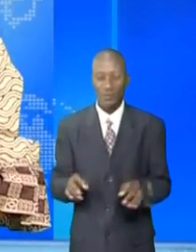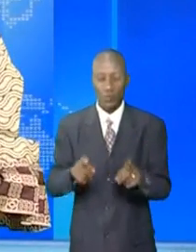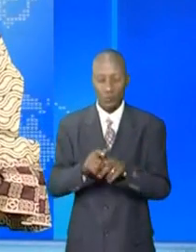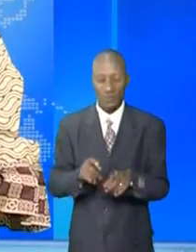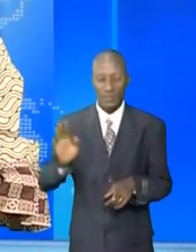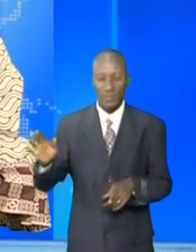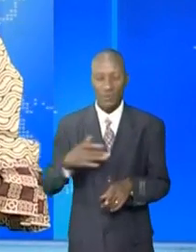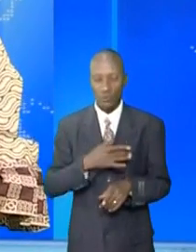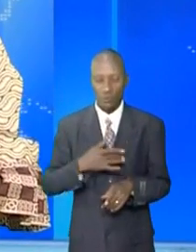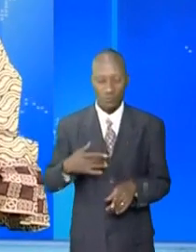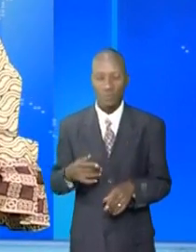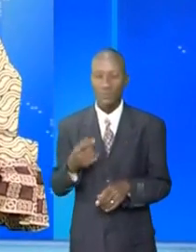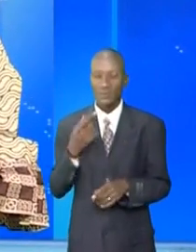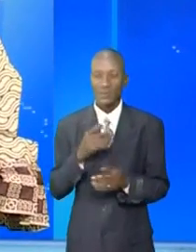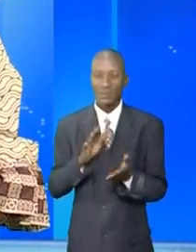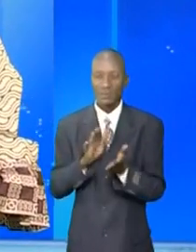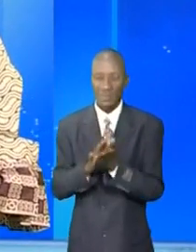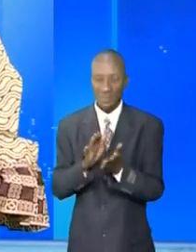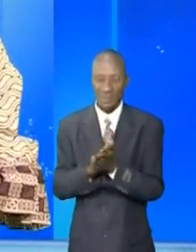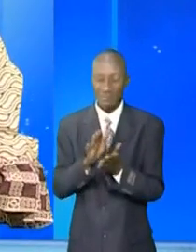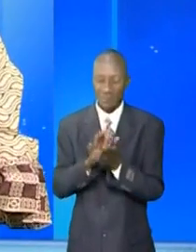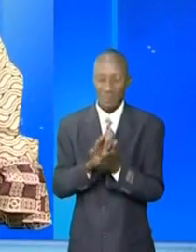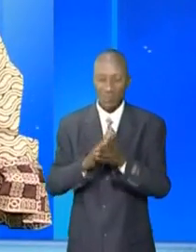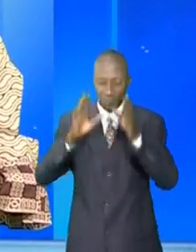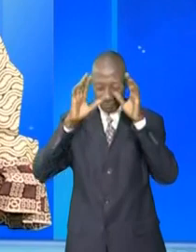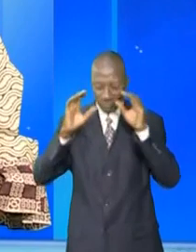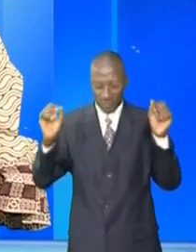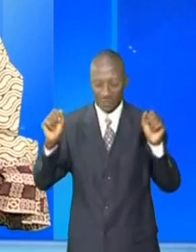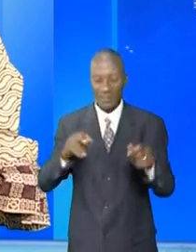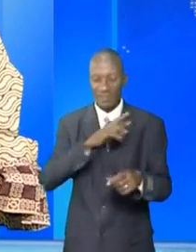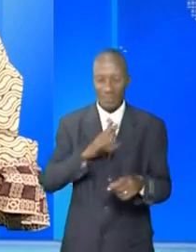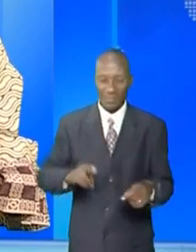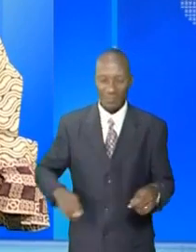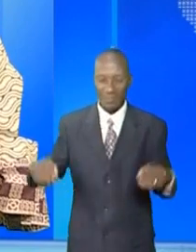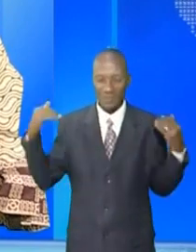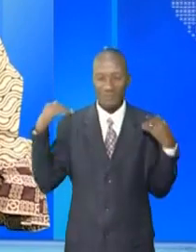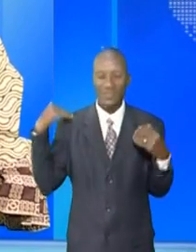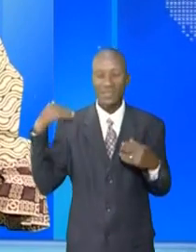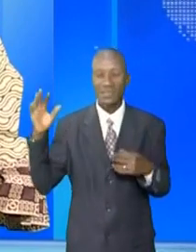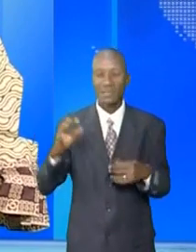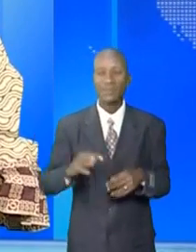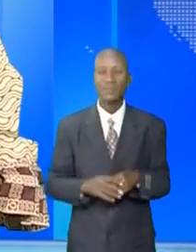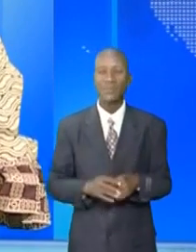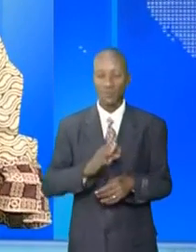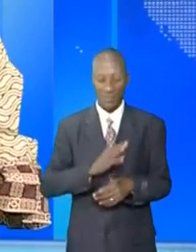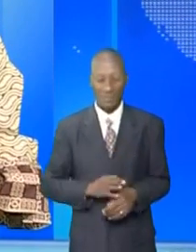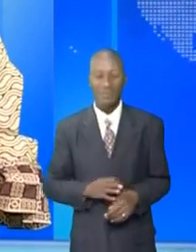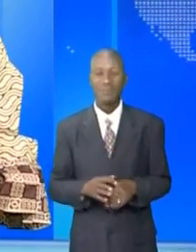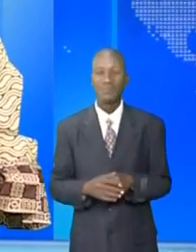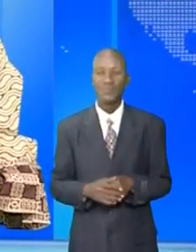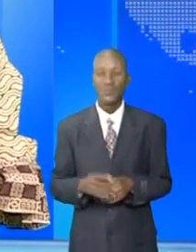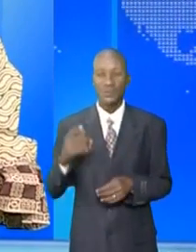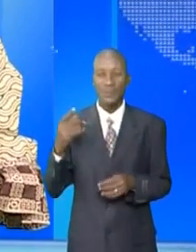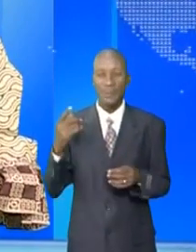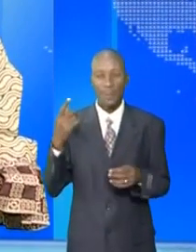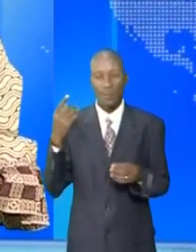Je tiens à remercier sincèrement le président de la République, chef de l'État, son Excellence Félix-Antoine Tshisekedi Tshilombo, pour son souci